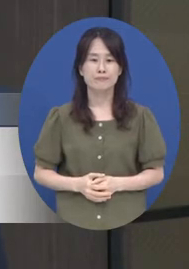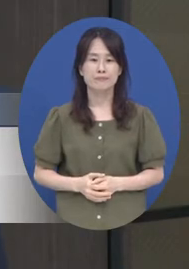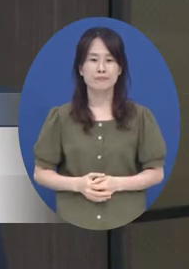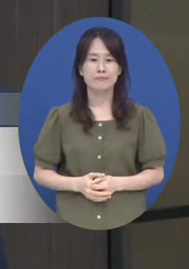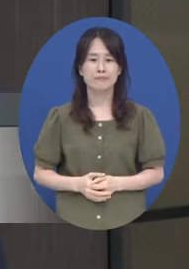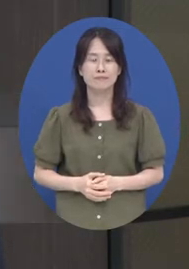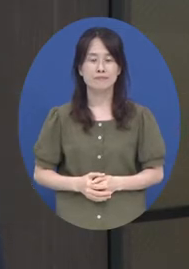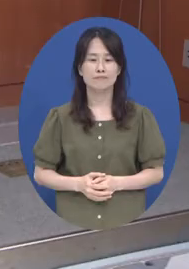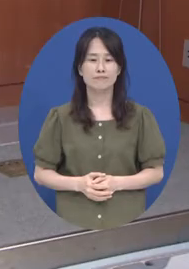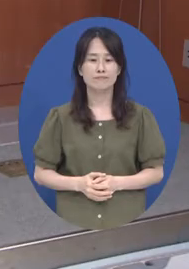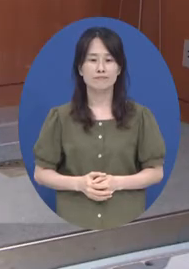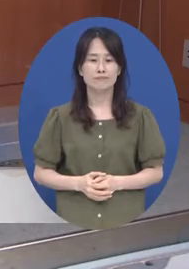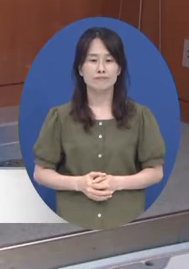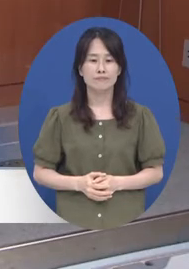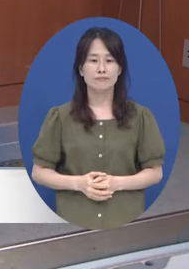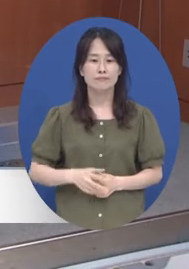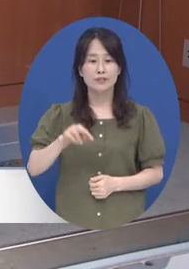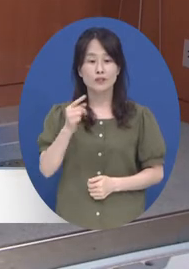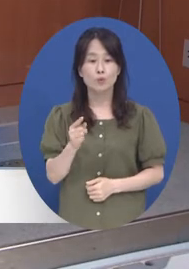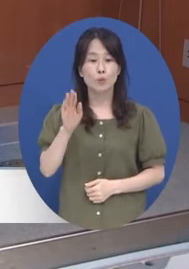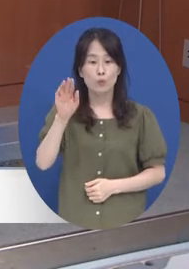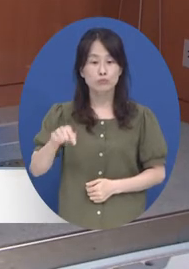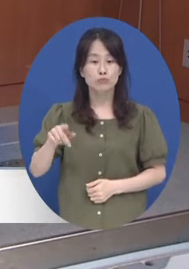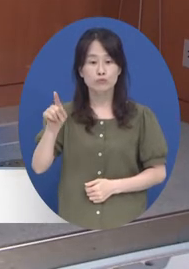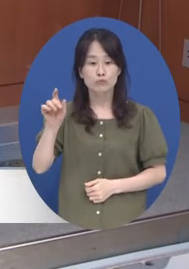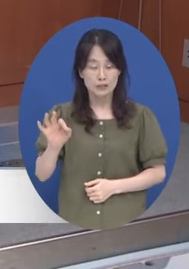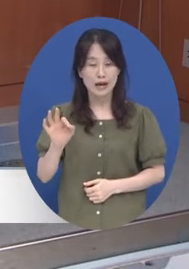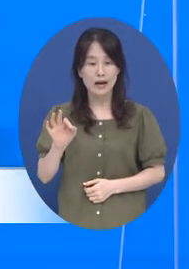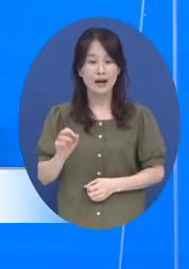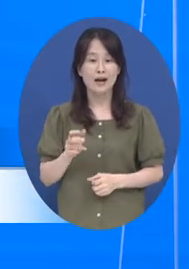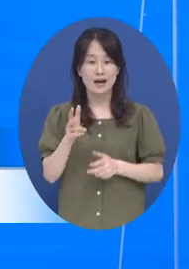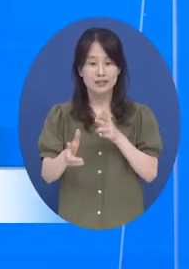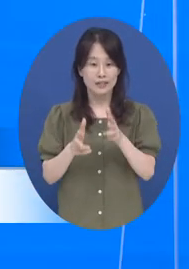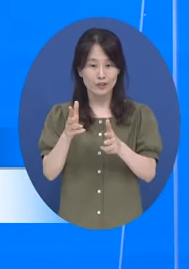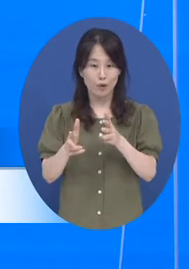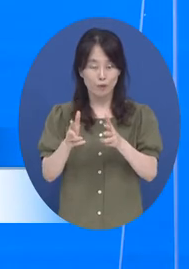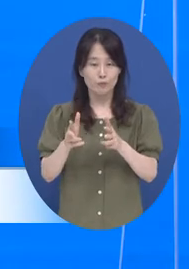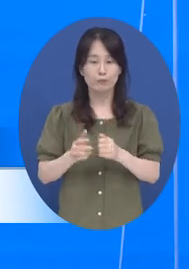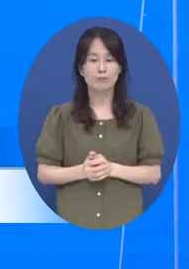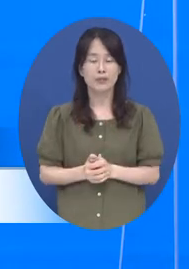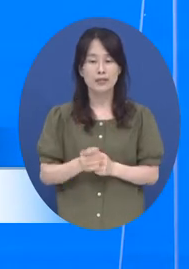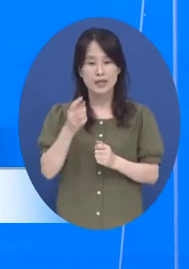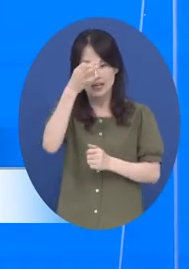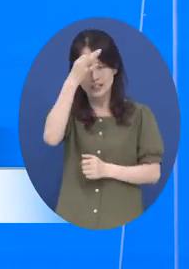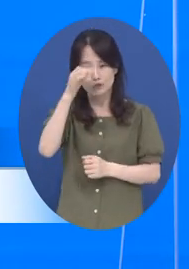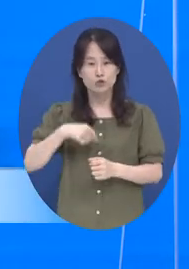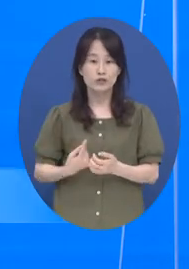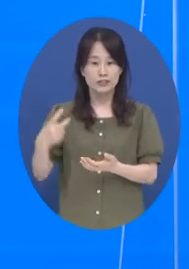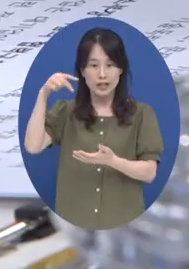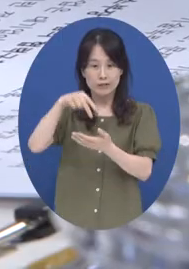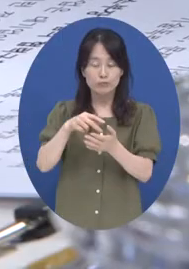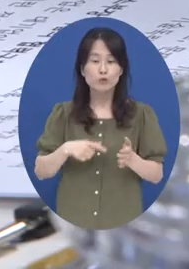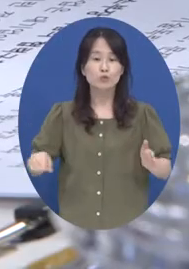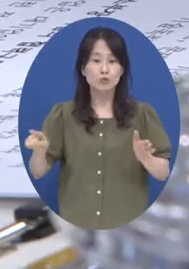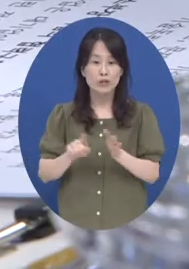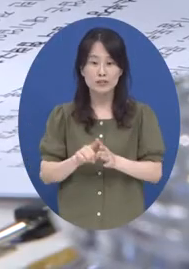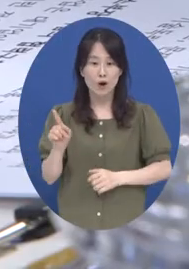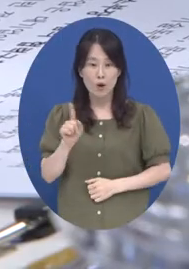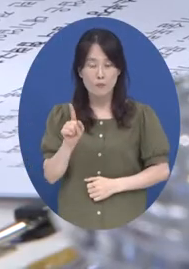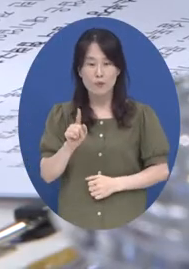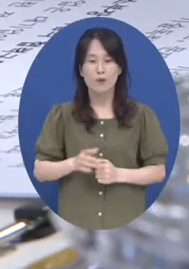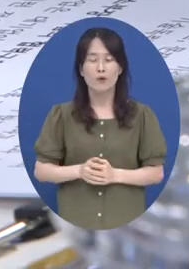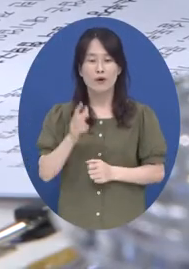그런 계기가 되었습니다. 경기도가 이런 소재와 부품, 장비, 이른바 소부장 산업의 기술 자립화 달성을 위해